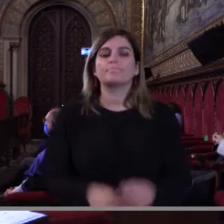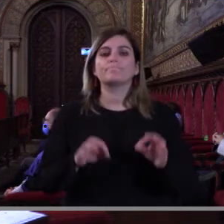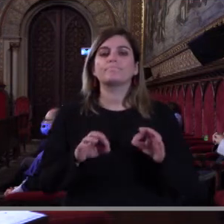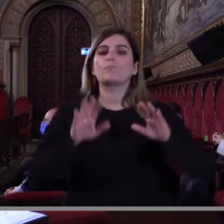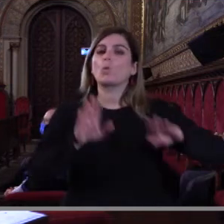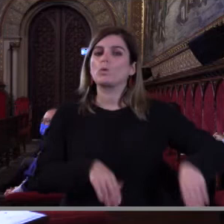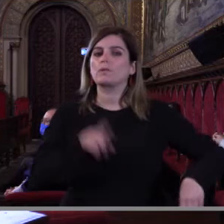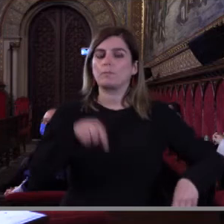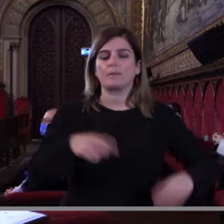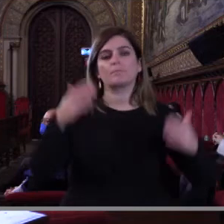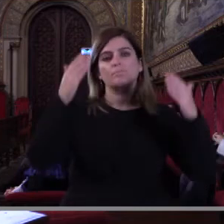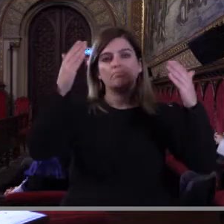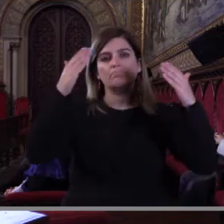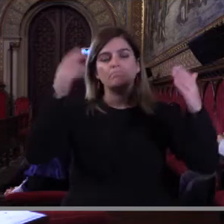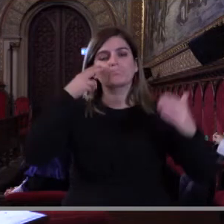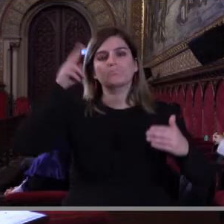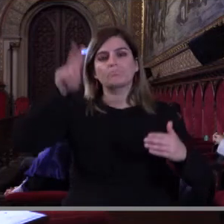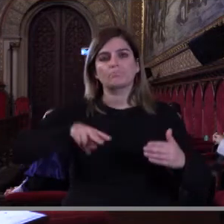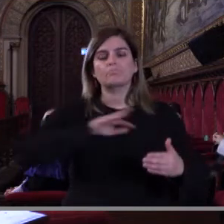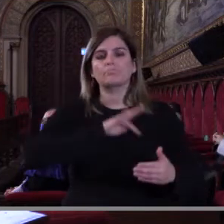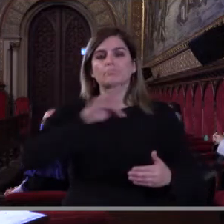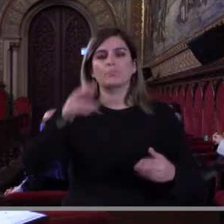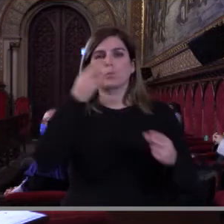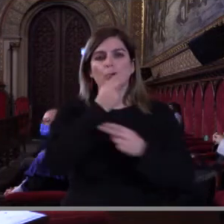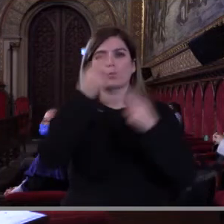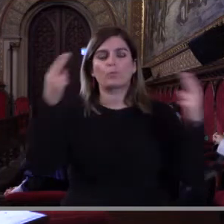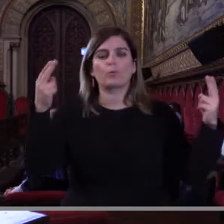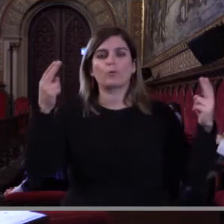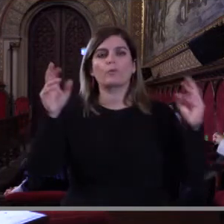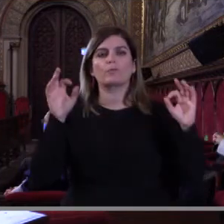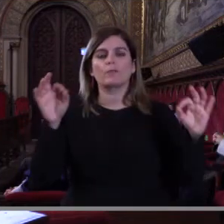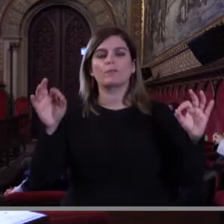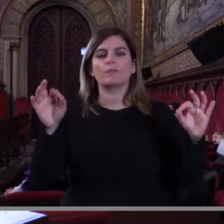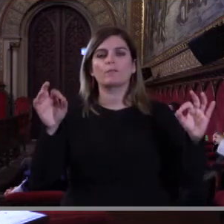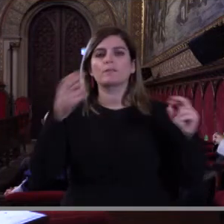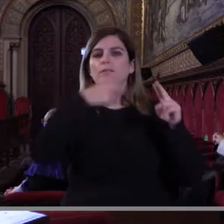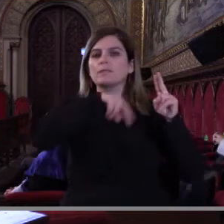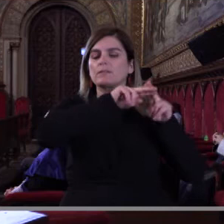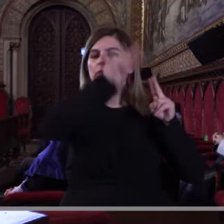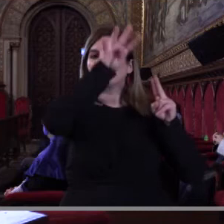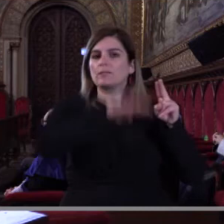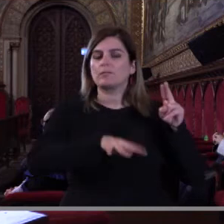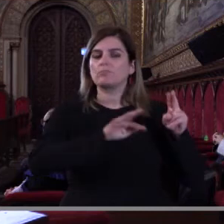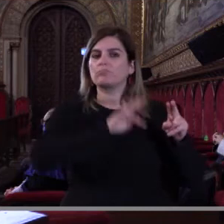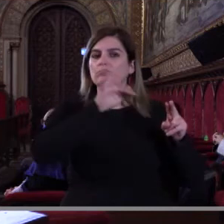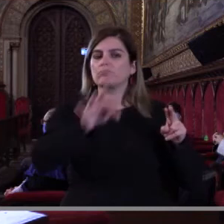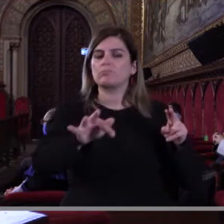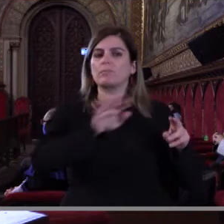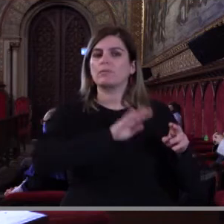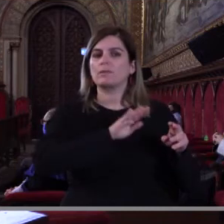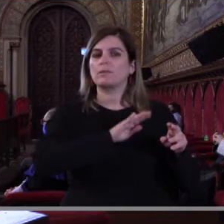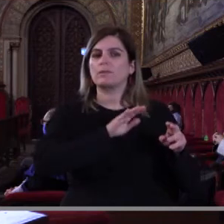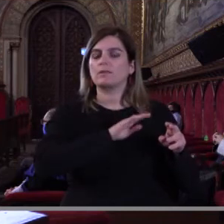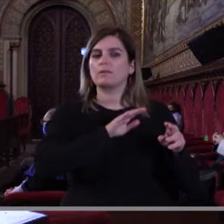Finalment, també volem felicitar i reconèixer públicament la concessió per la Generalitat de Catalunya de la menció Maria